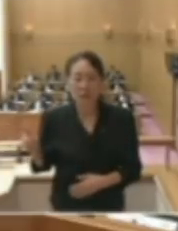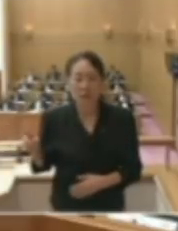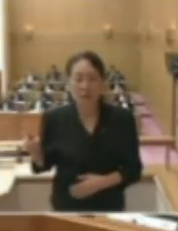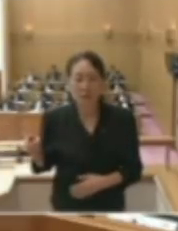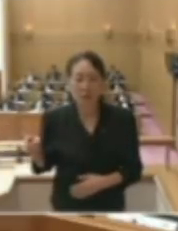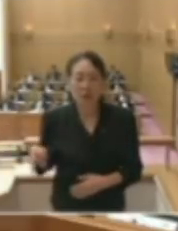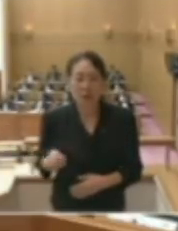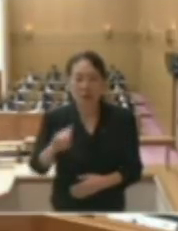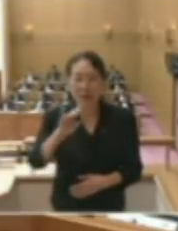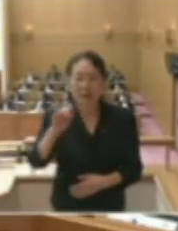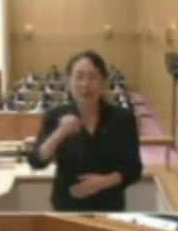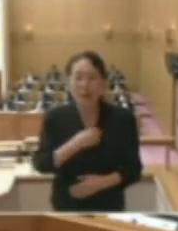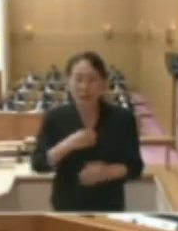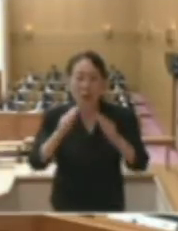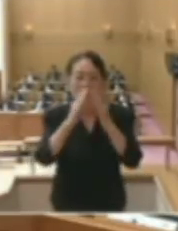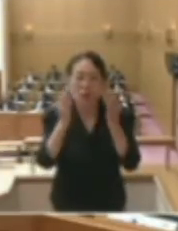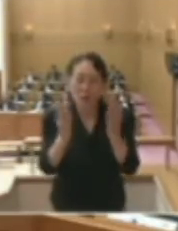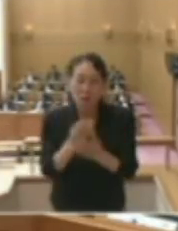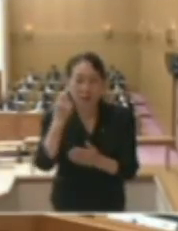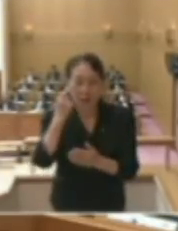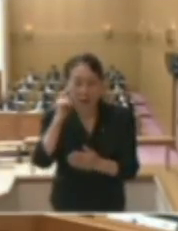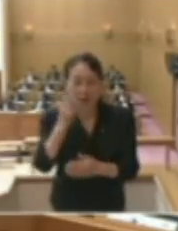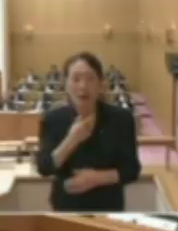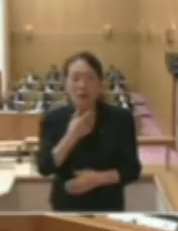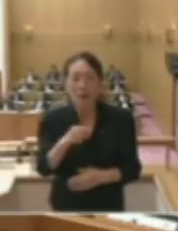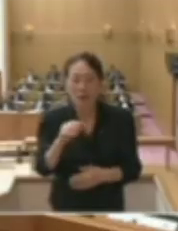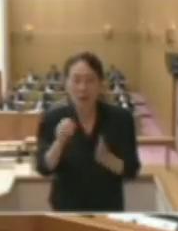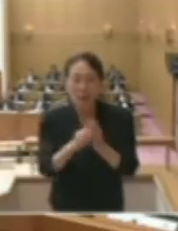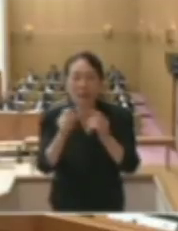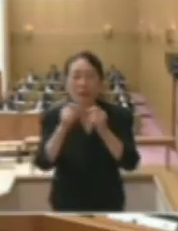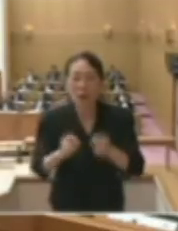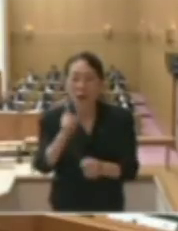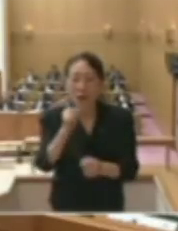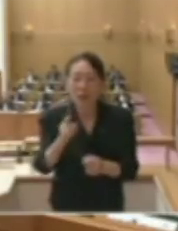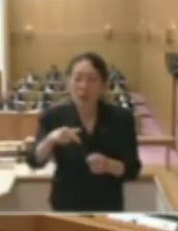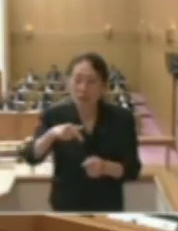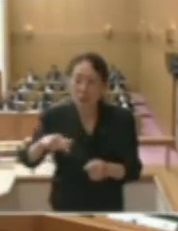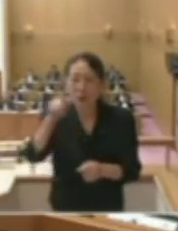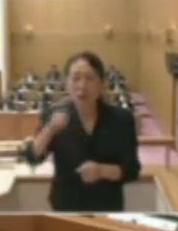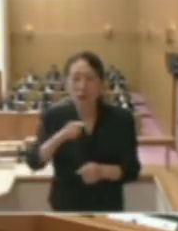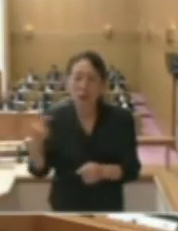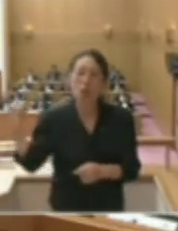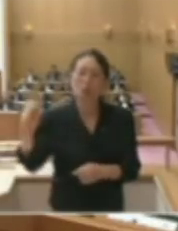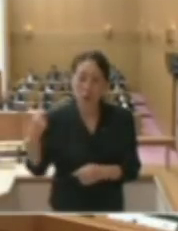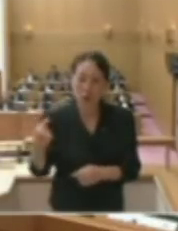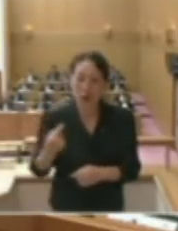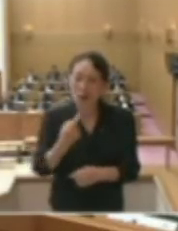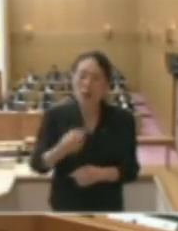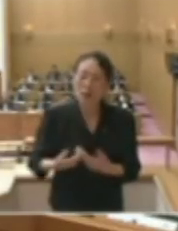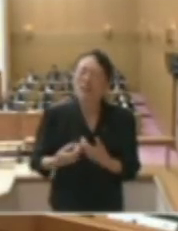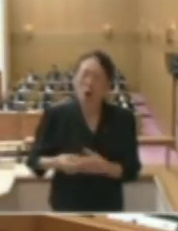点で全て考えてほしいです。一部の人間が後ろから卑怯です